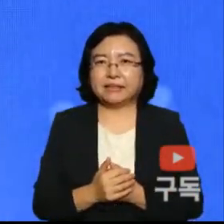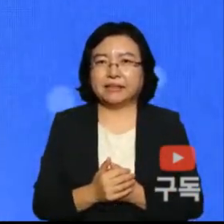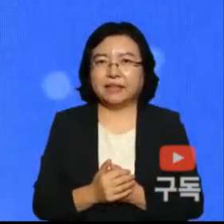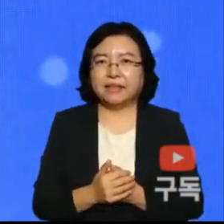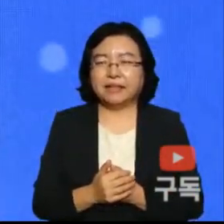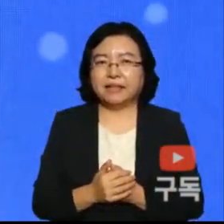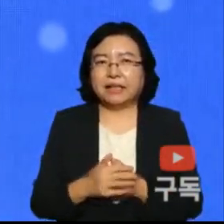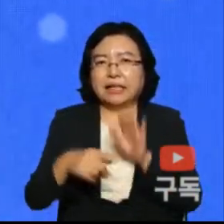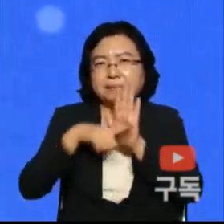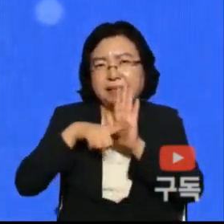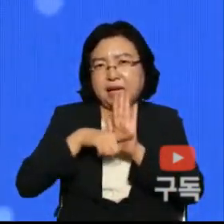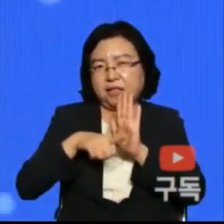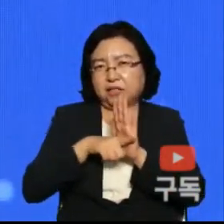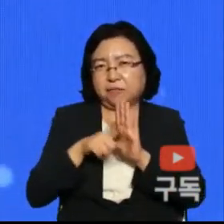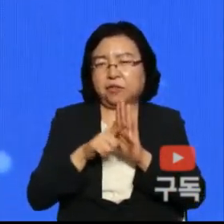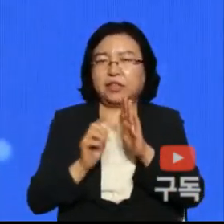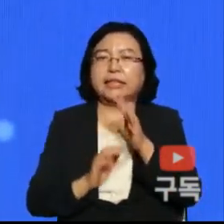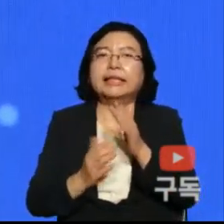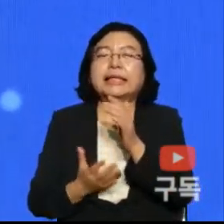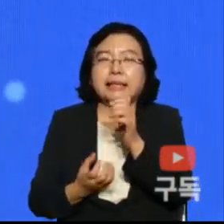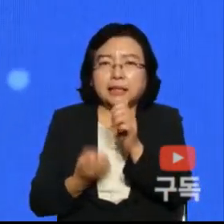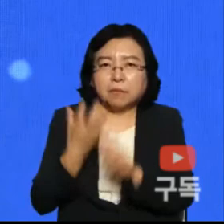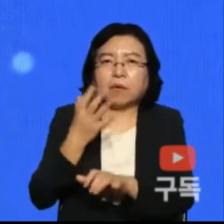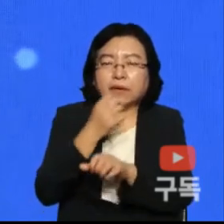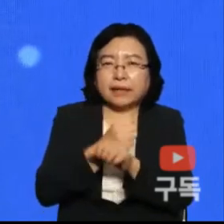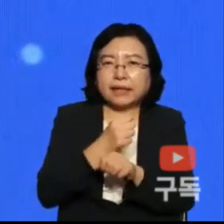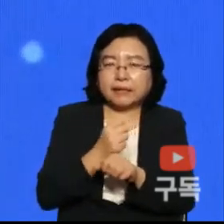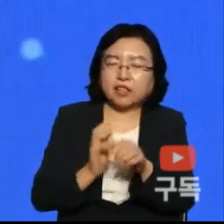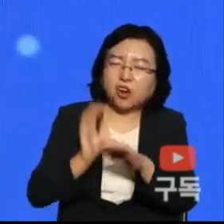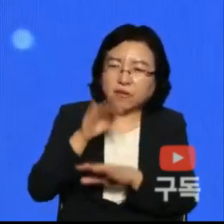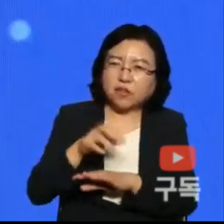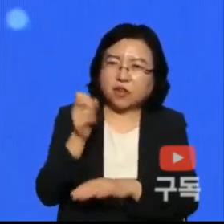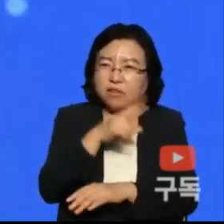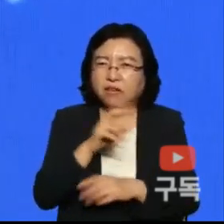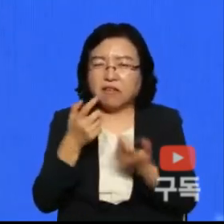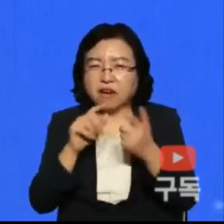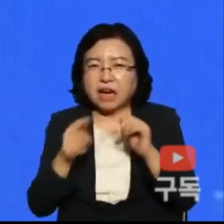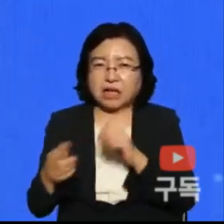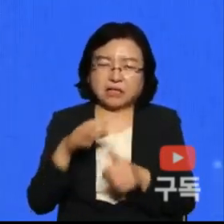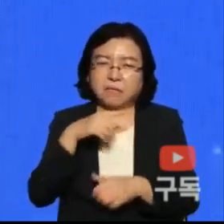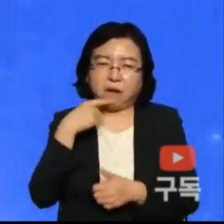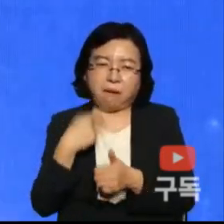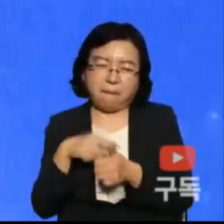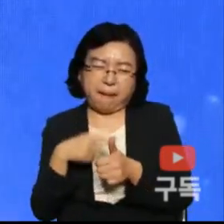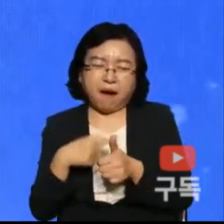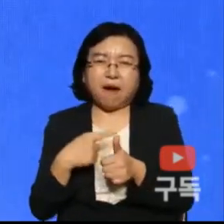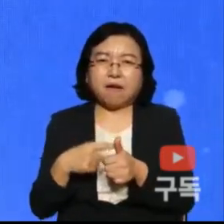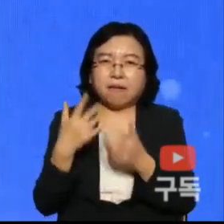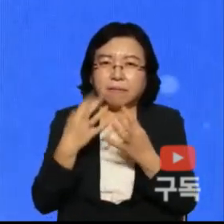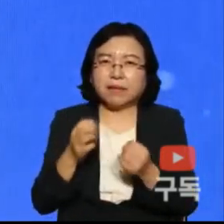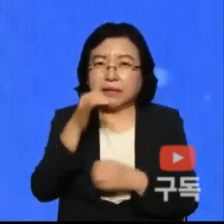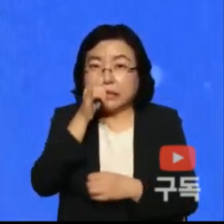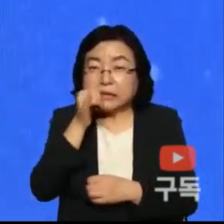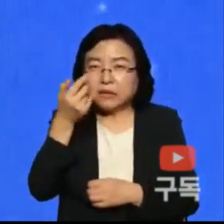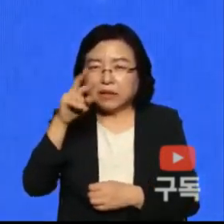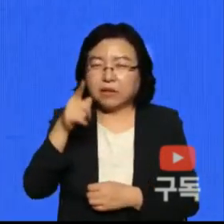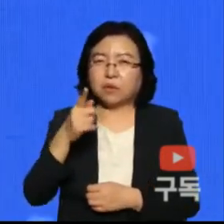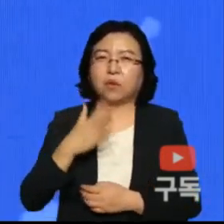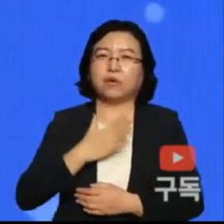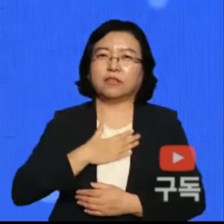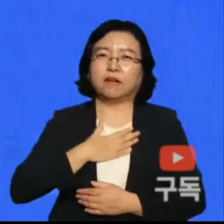내고 tv 를 넘어서서 흑색선전 이남호 하더라도 저와는